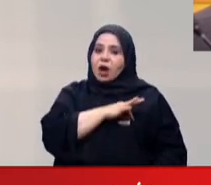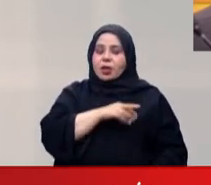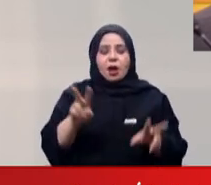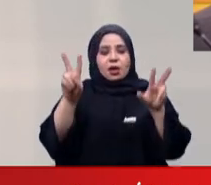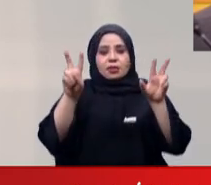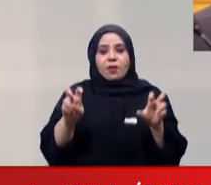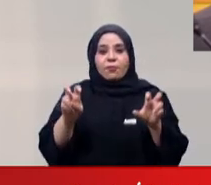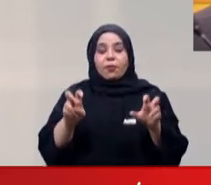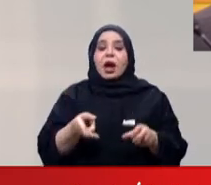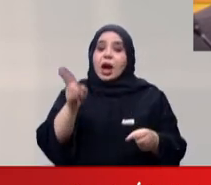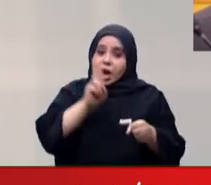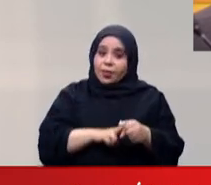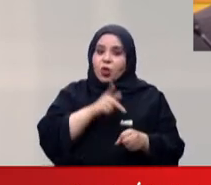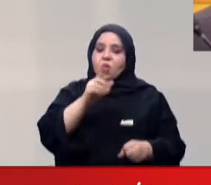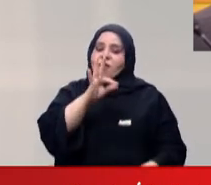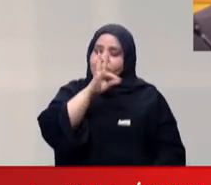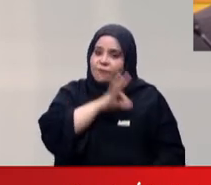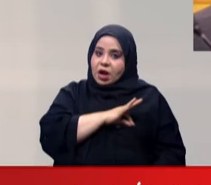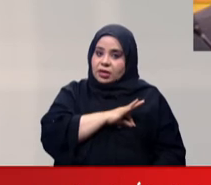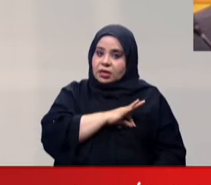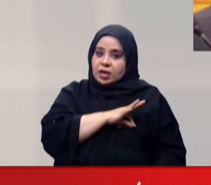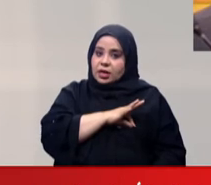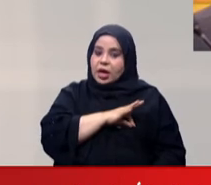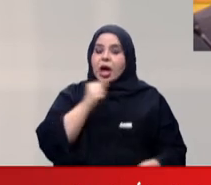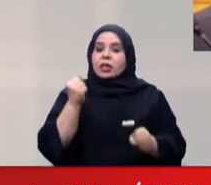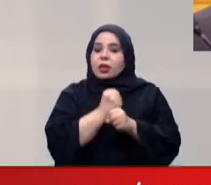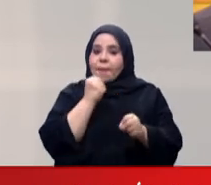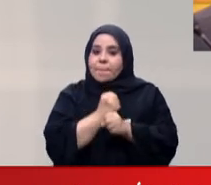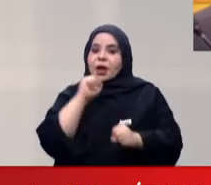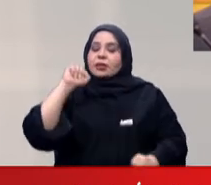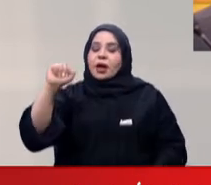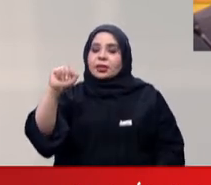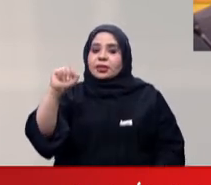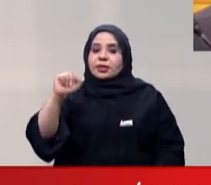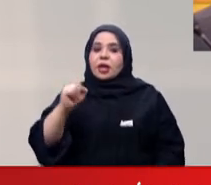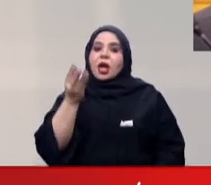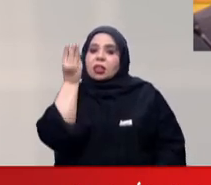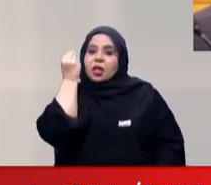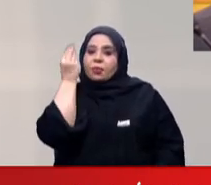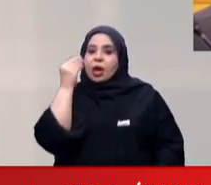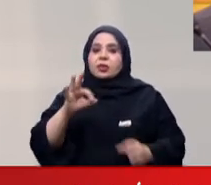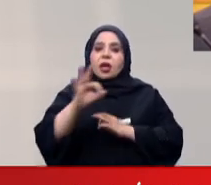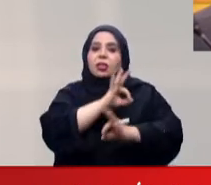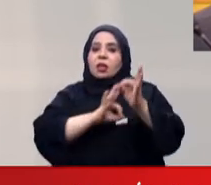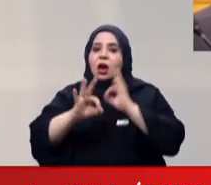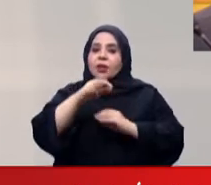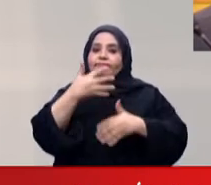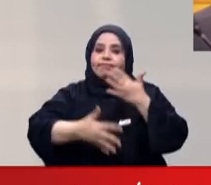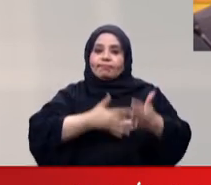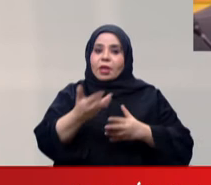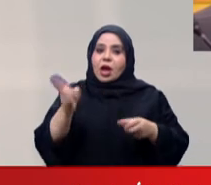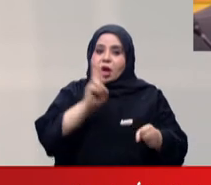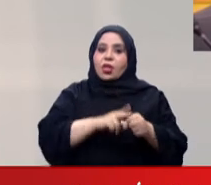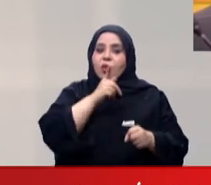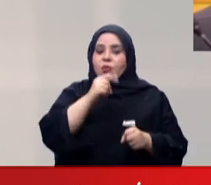المجالات المتعددة السلمية لتطبيقات الطاقة النووية، مشددا على أهمية تحقيق مزيد من الاستفادة في